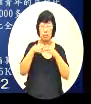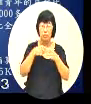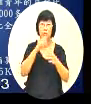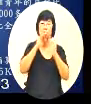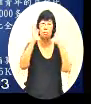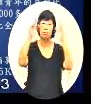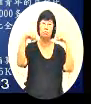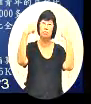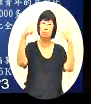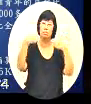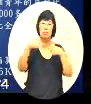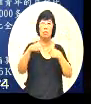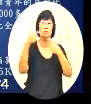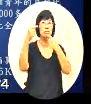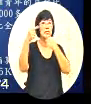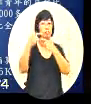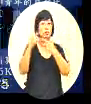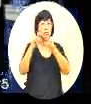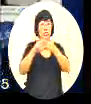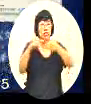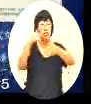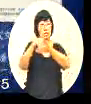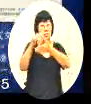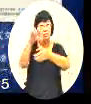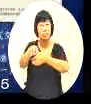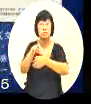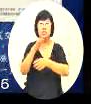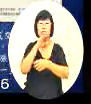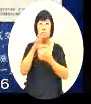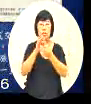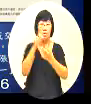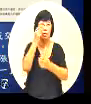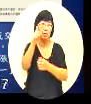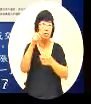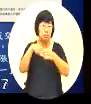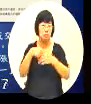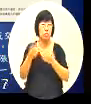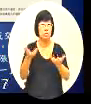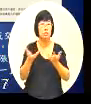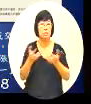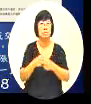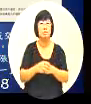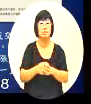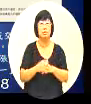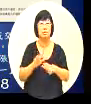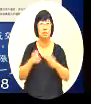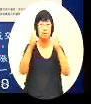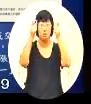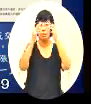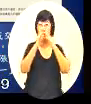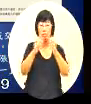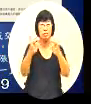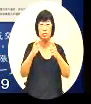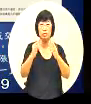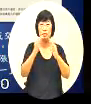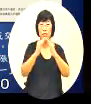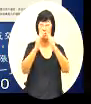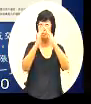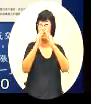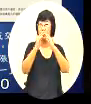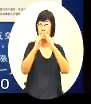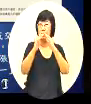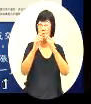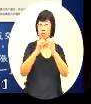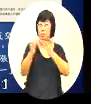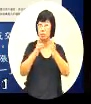研究报告齁。那么我们目前的薪水状况，那么现在高雄并不是低房价低物价，那